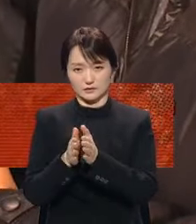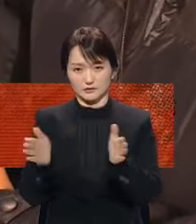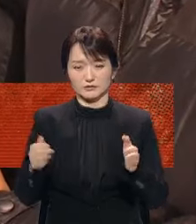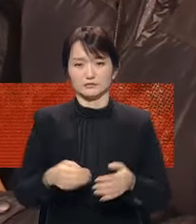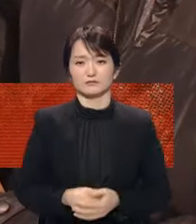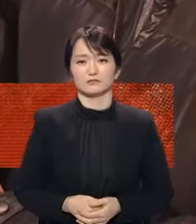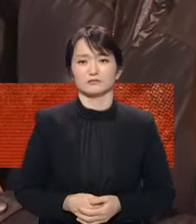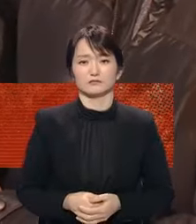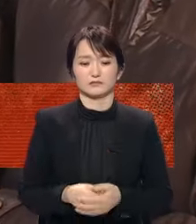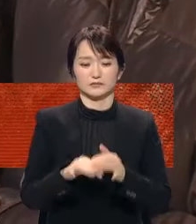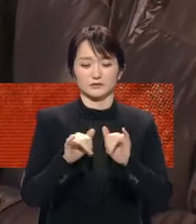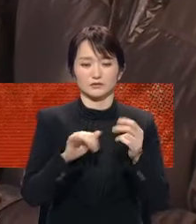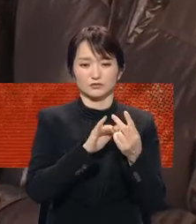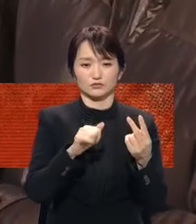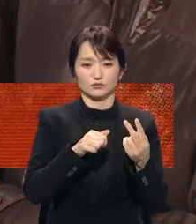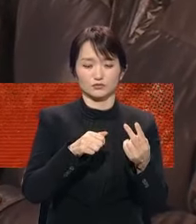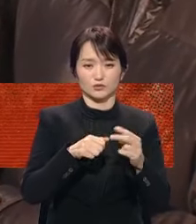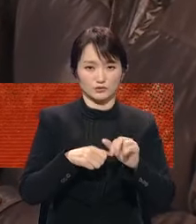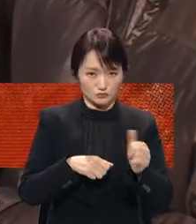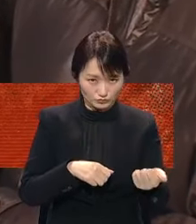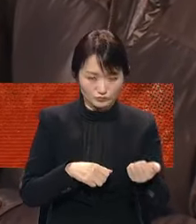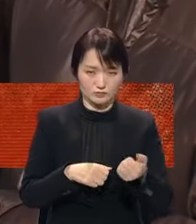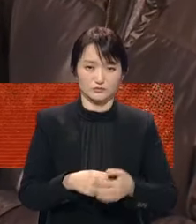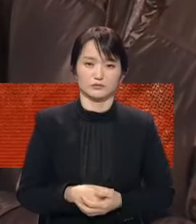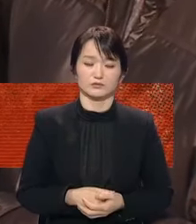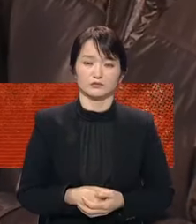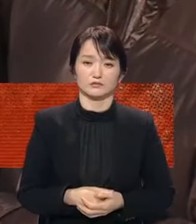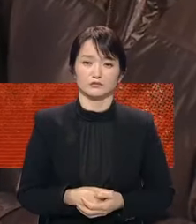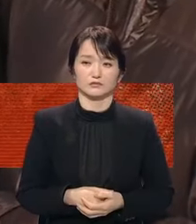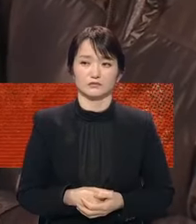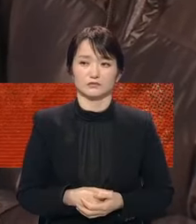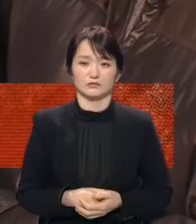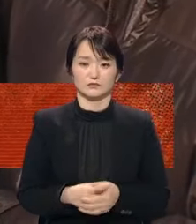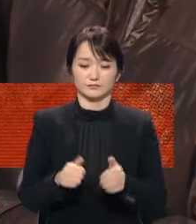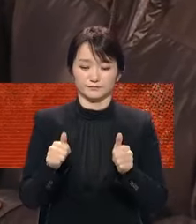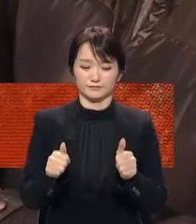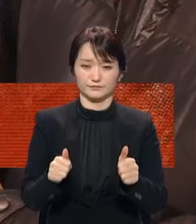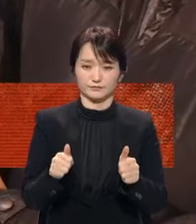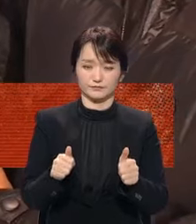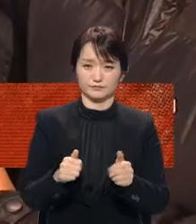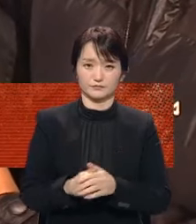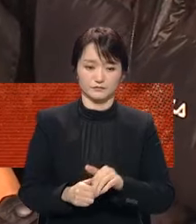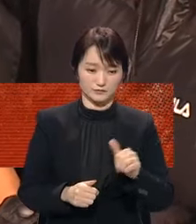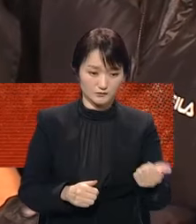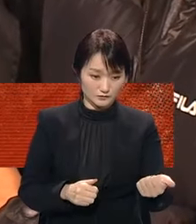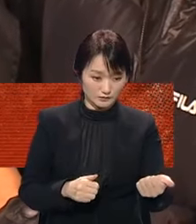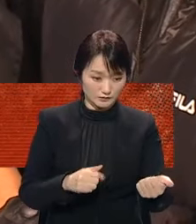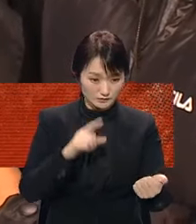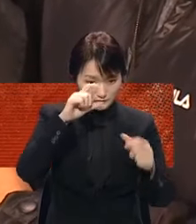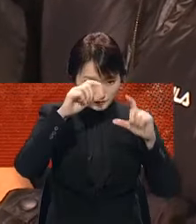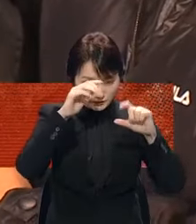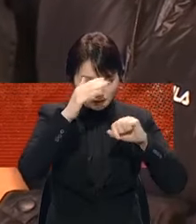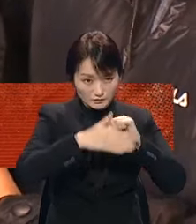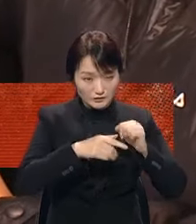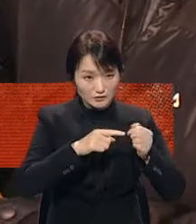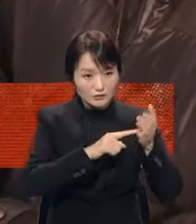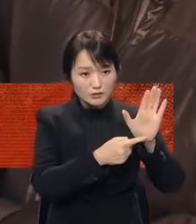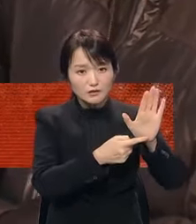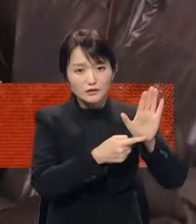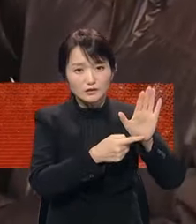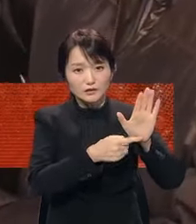목숨을 두 사람이나 뺏었고 또 이 당시에 재판에서 이 시신 사진이 공개되자마자 이 배심원들이 고개를